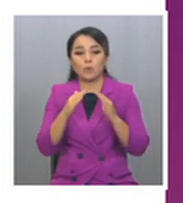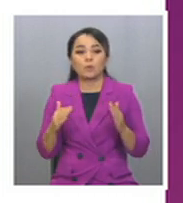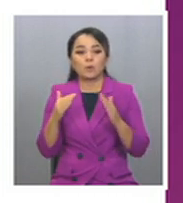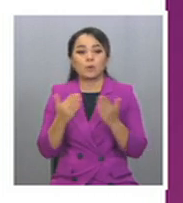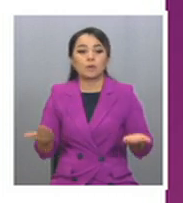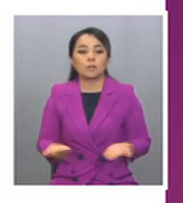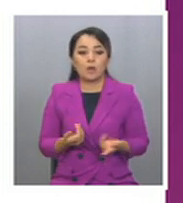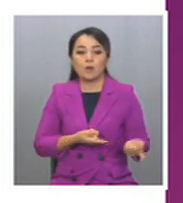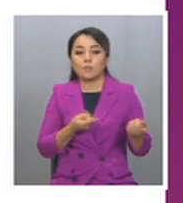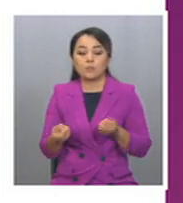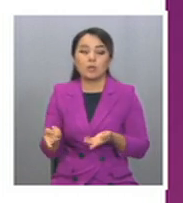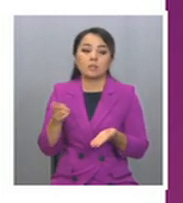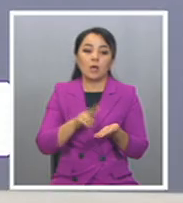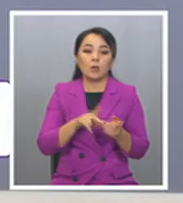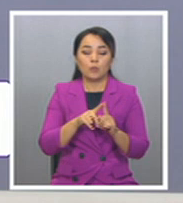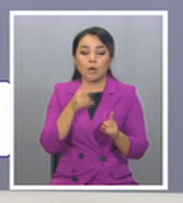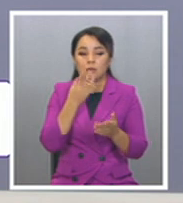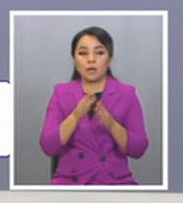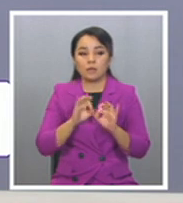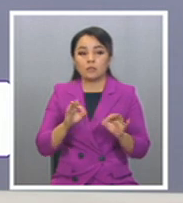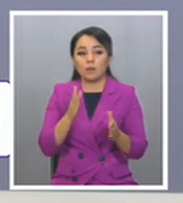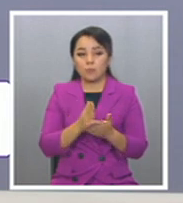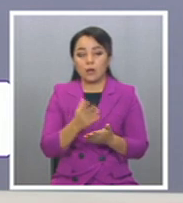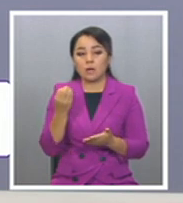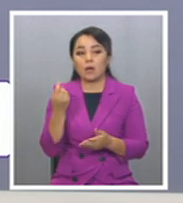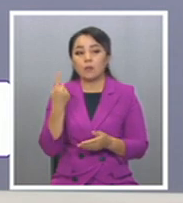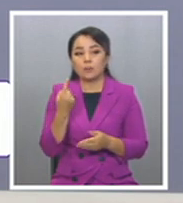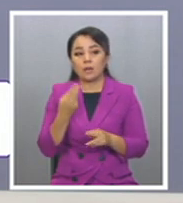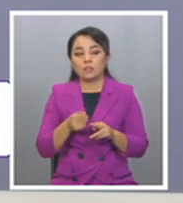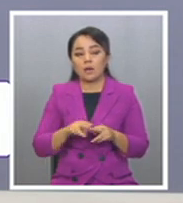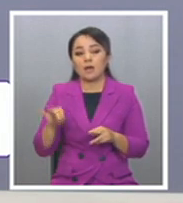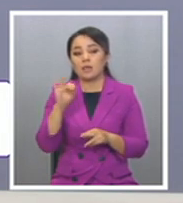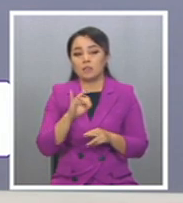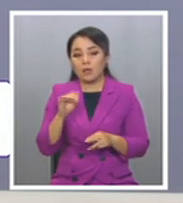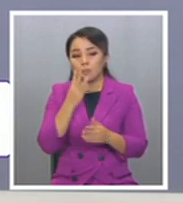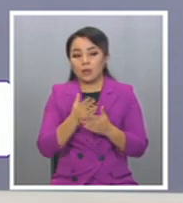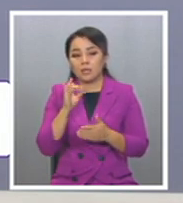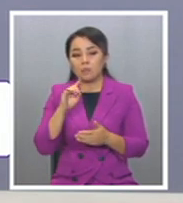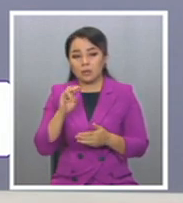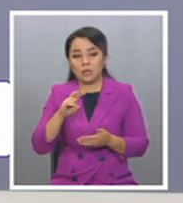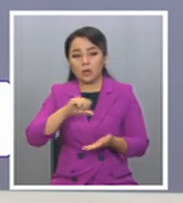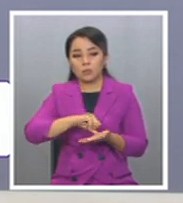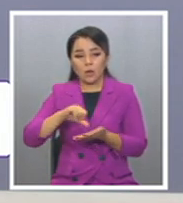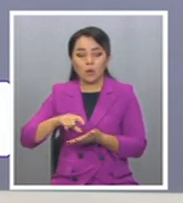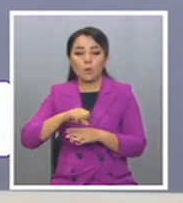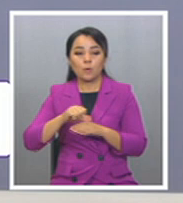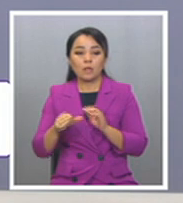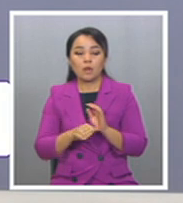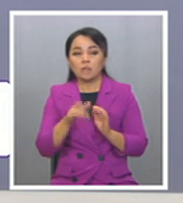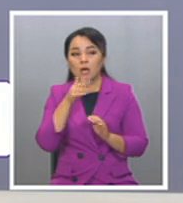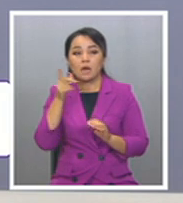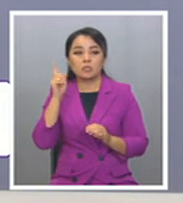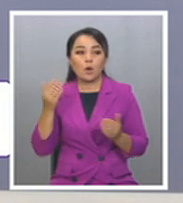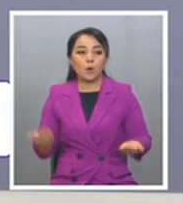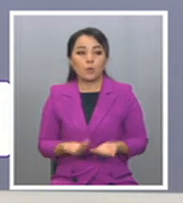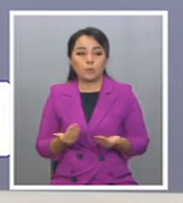көшіп жүреді деп атап өткен. Тағы да бір парсы тарихшысы Ибн Рузбихан 16-шы ғасырда өмір сүрген және